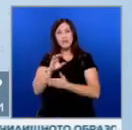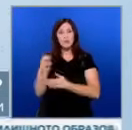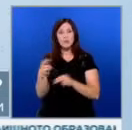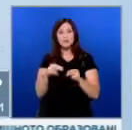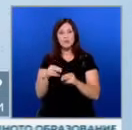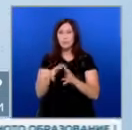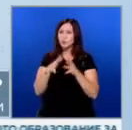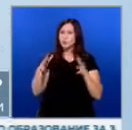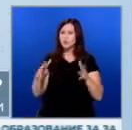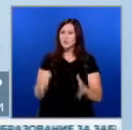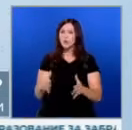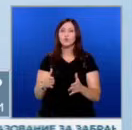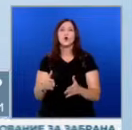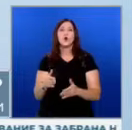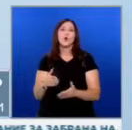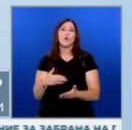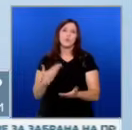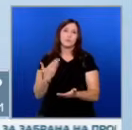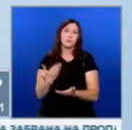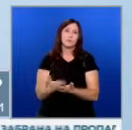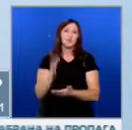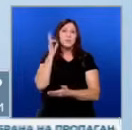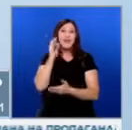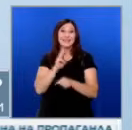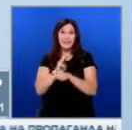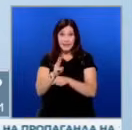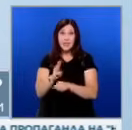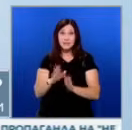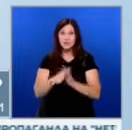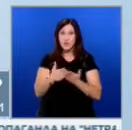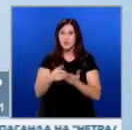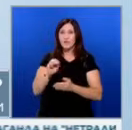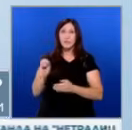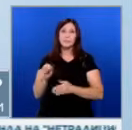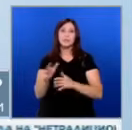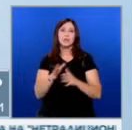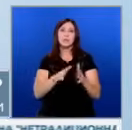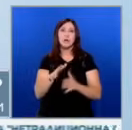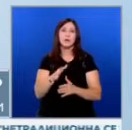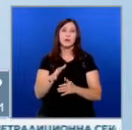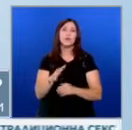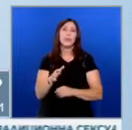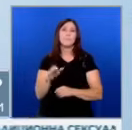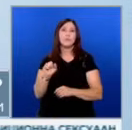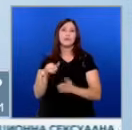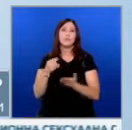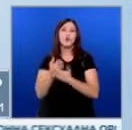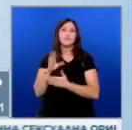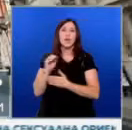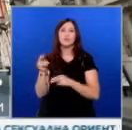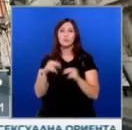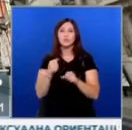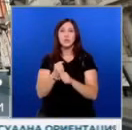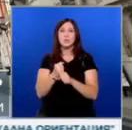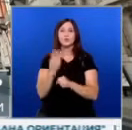от спряганите и вече номинирани имена, 13, са членове на Европейската народна партия. В новата Еврокомисия ще се работи в три